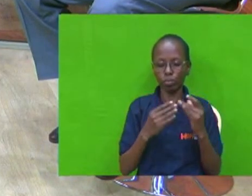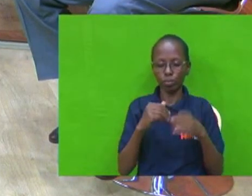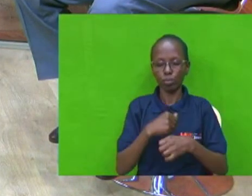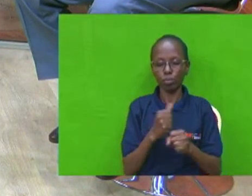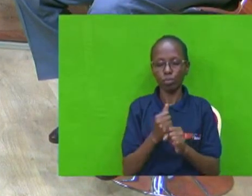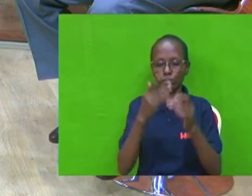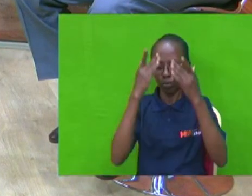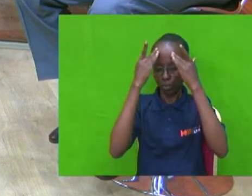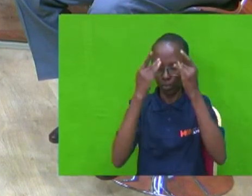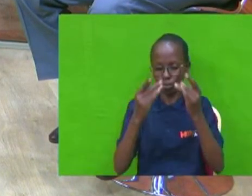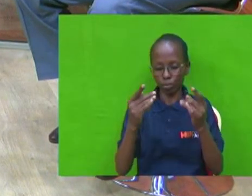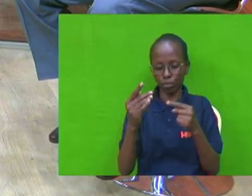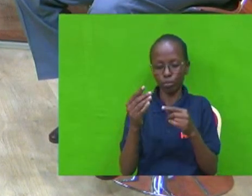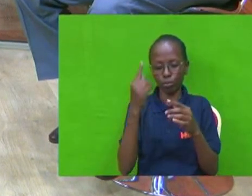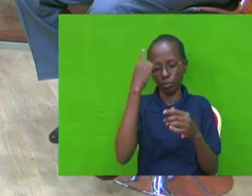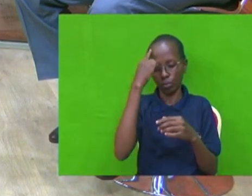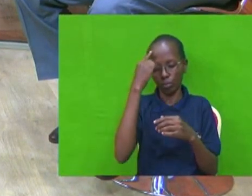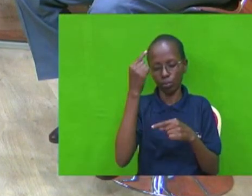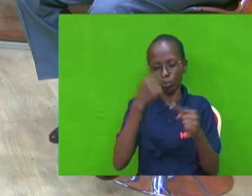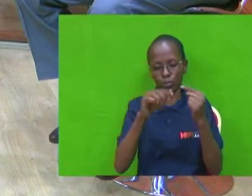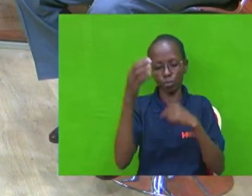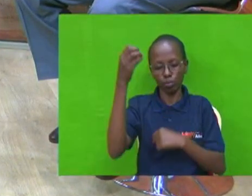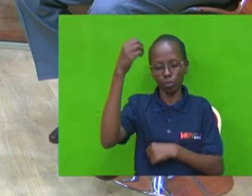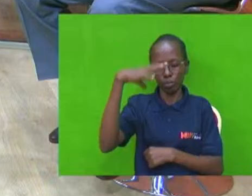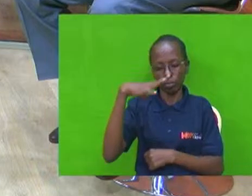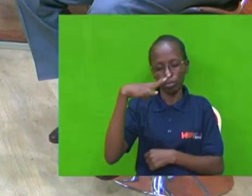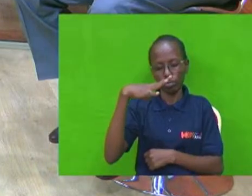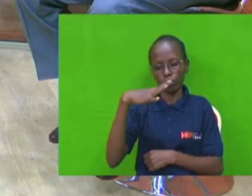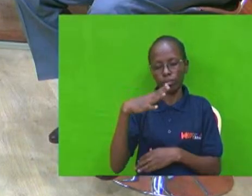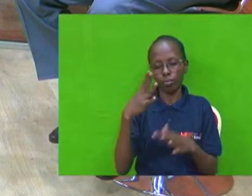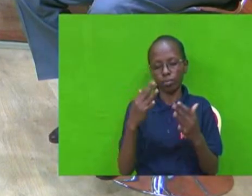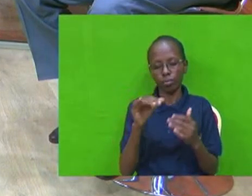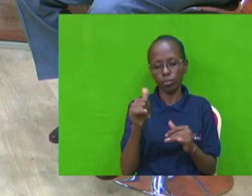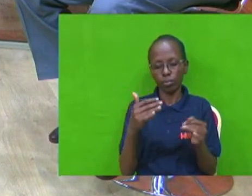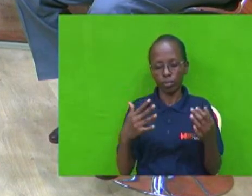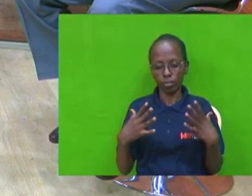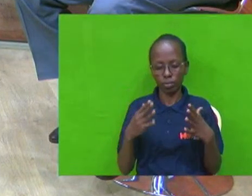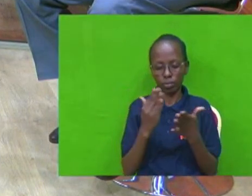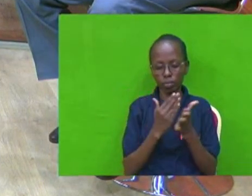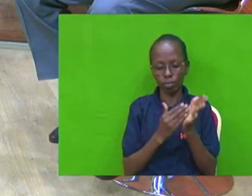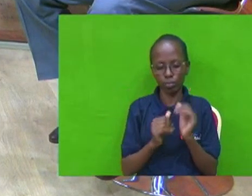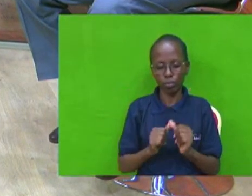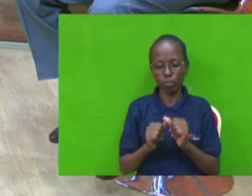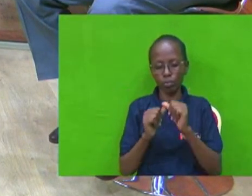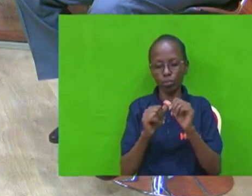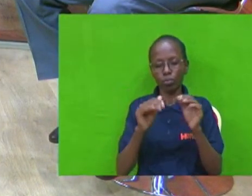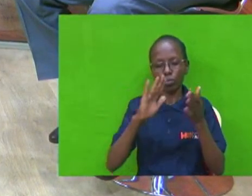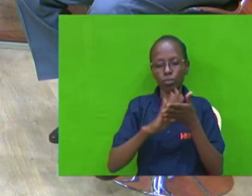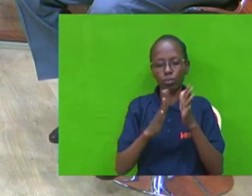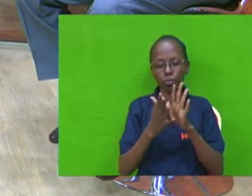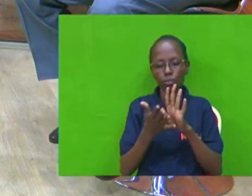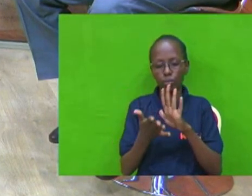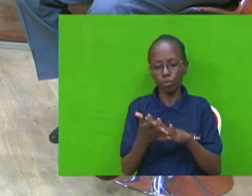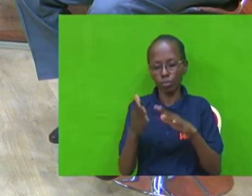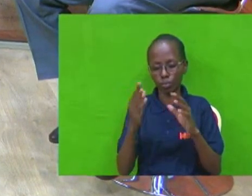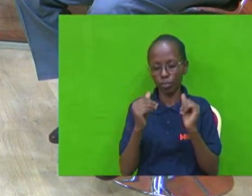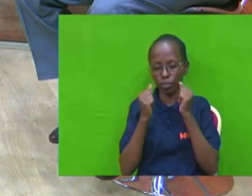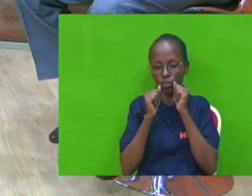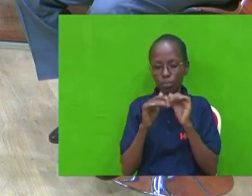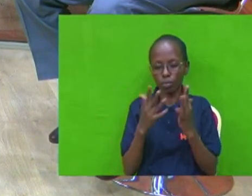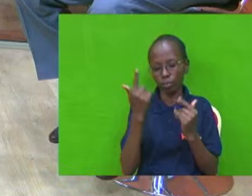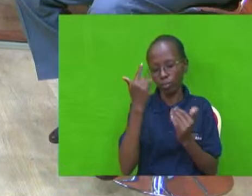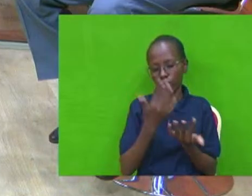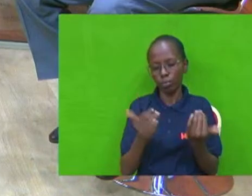wa kutoka gizani kuja katika mwanga wako wa milele. Kuna vipindi bado vinaendelea, tunaomba vio vyenye mibaraka kwa watoto